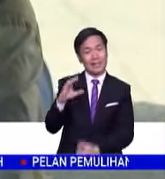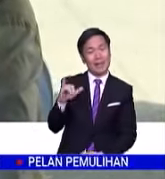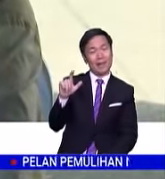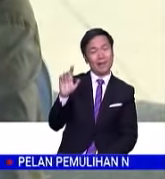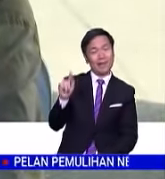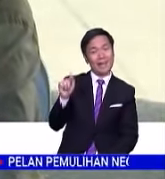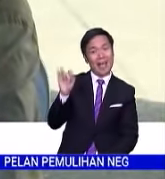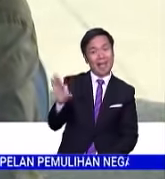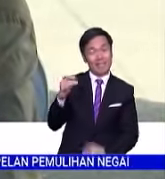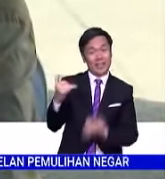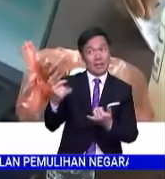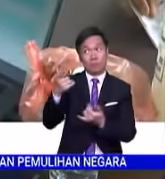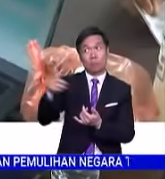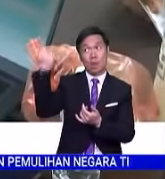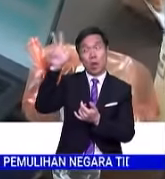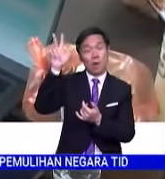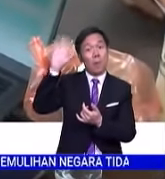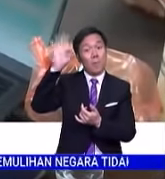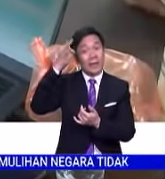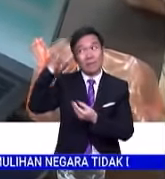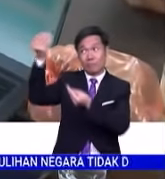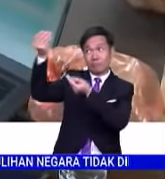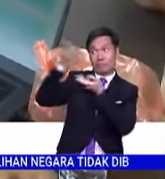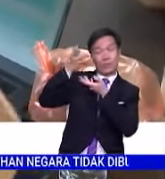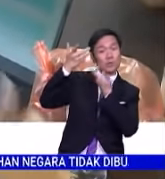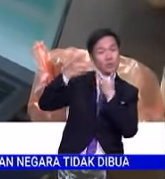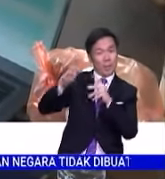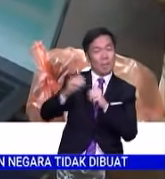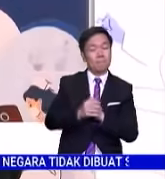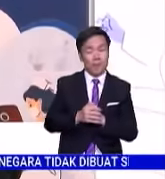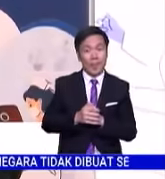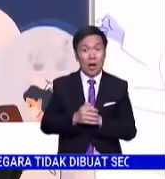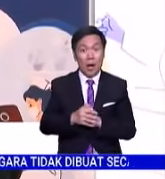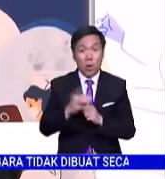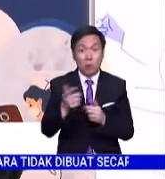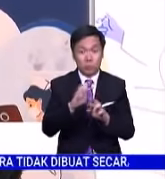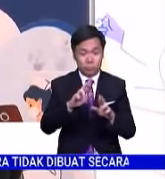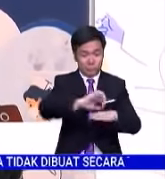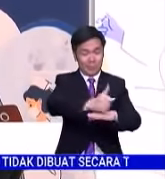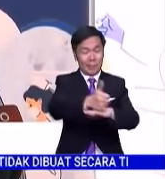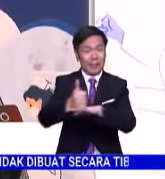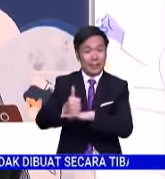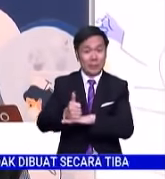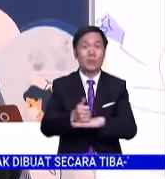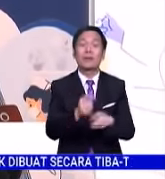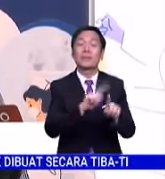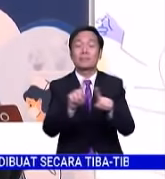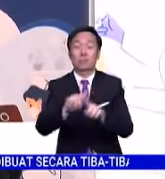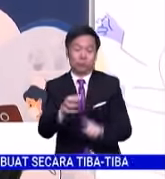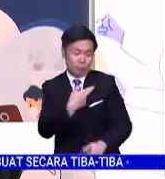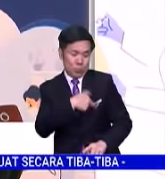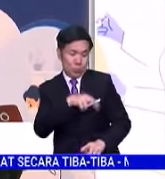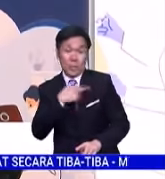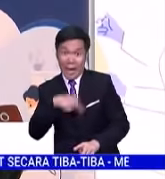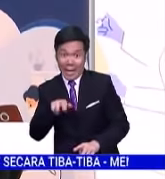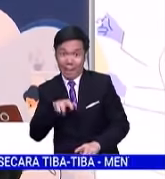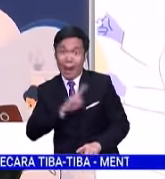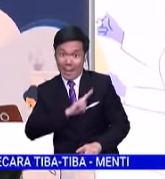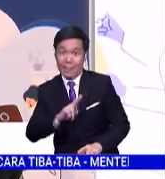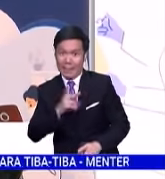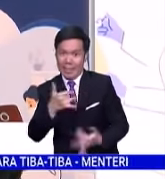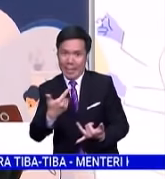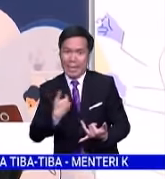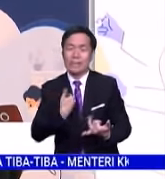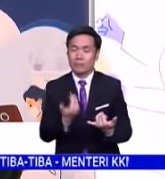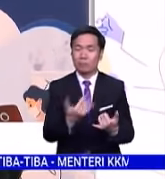peringkat pusat pun kita ada menerima permohonan untuk mengadakan PPV di rumah-rumah ibadat yang lain yang memang kita ada bagi